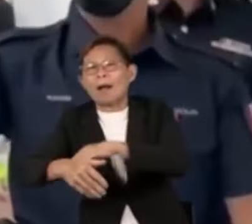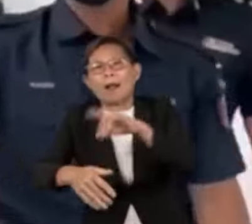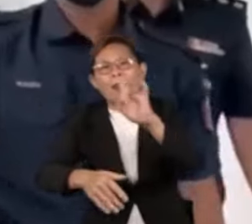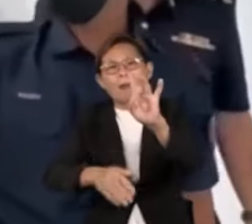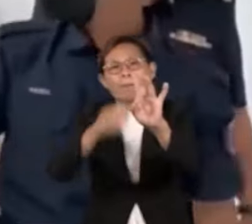Jun lalu